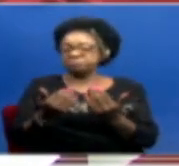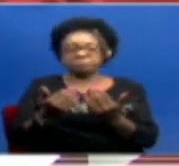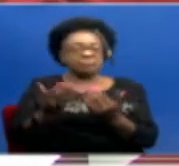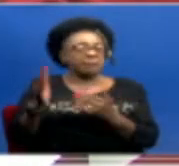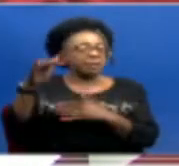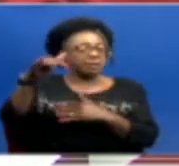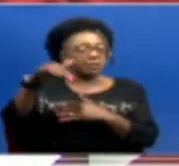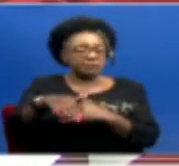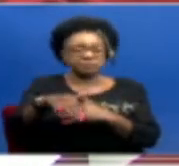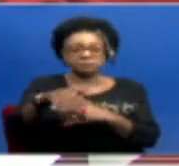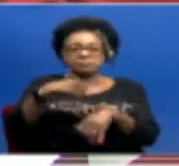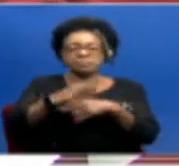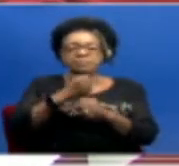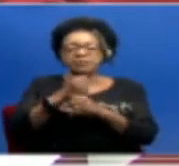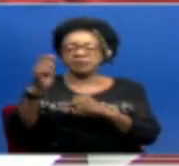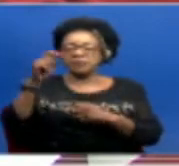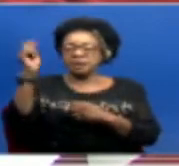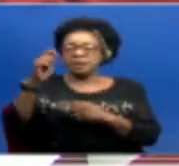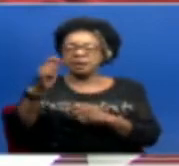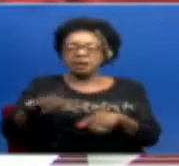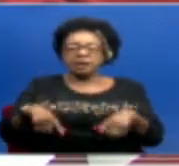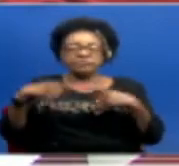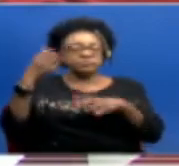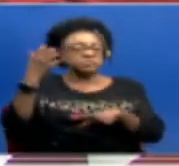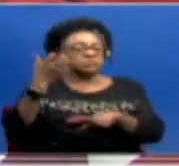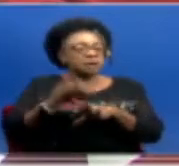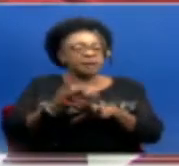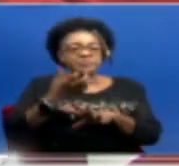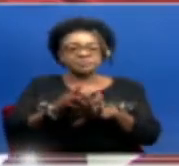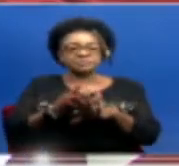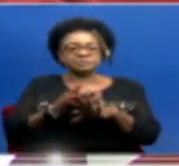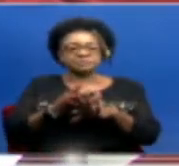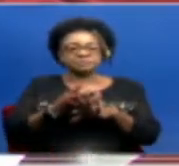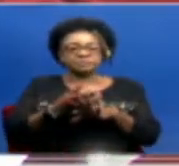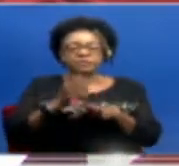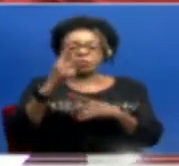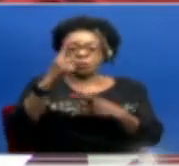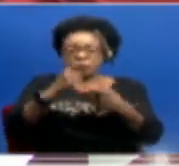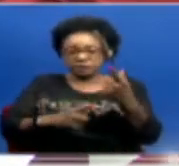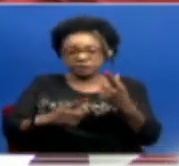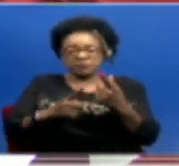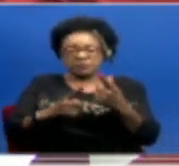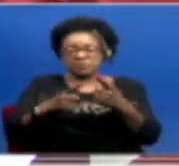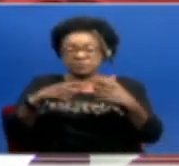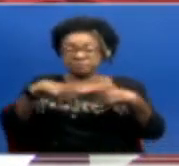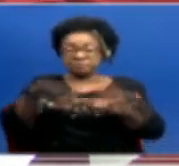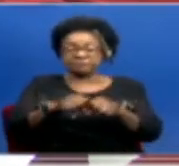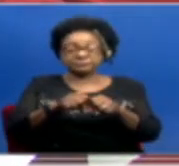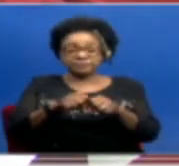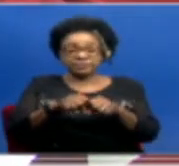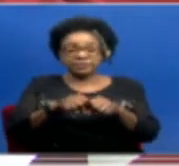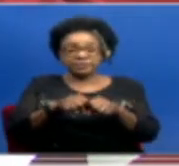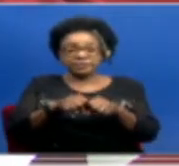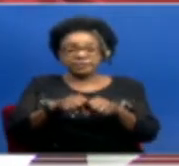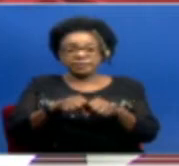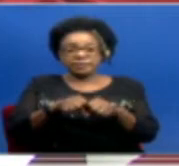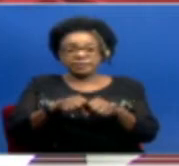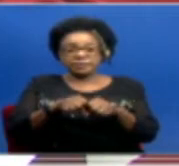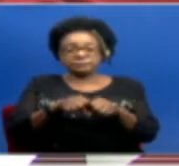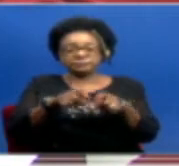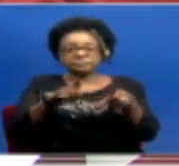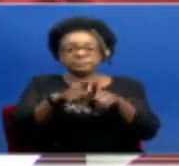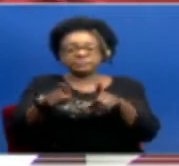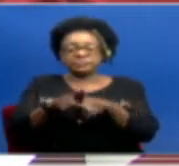Kenya katika maisha magumu zaidi katika kipindi cha mwaka mmoja madarakani. Na kwa upande mwingine, shirikisho la waajiri la